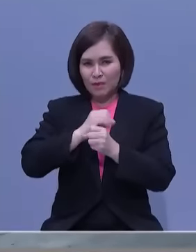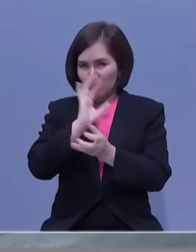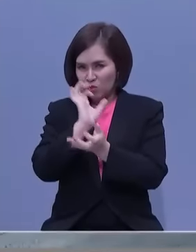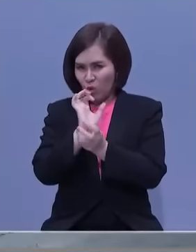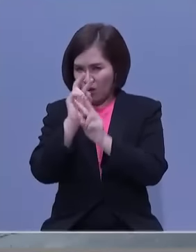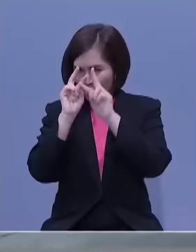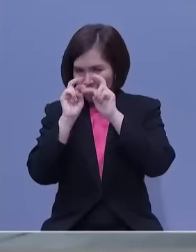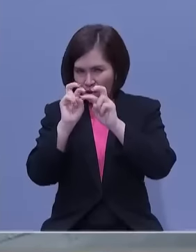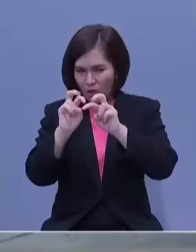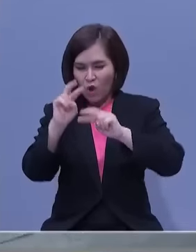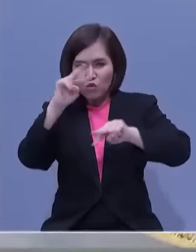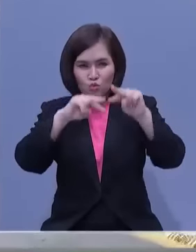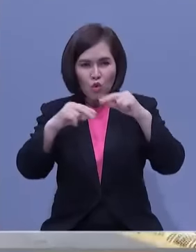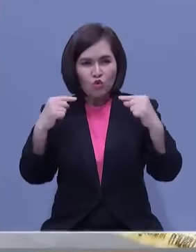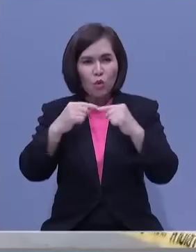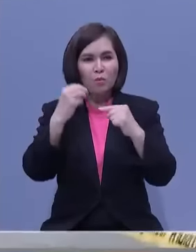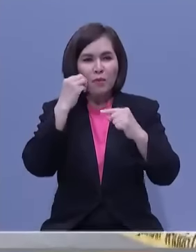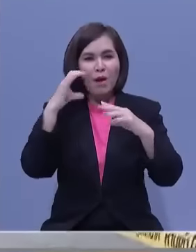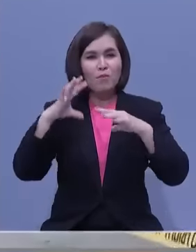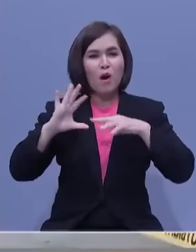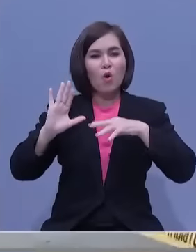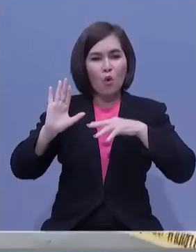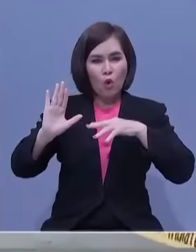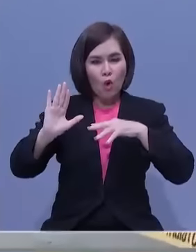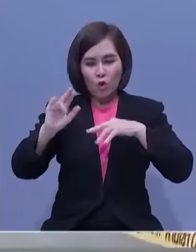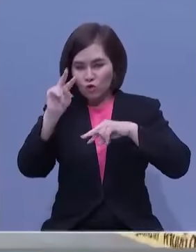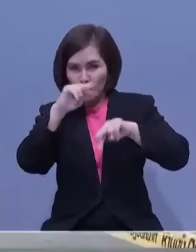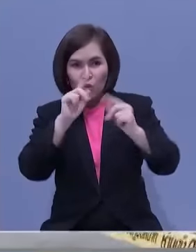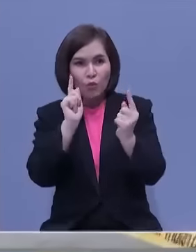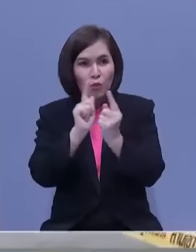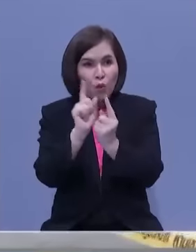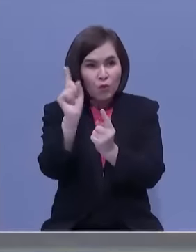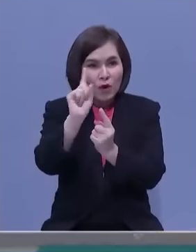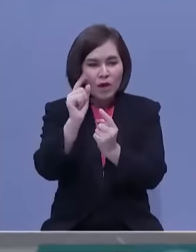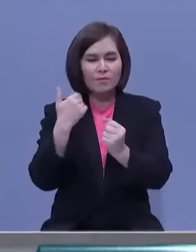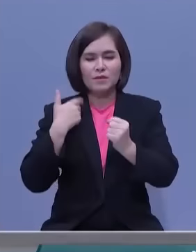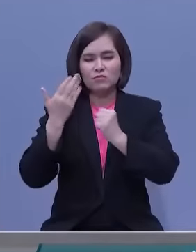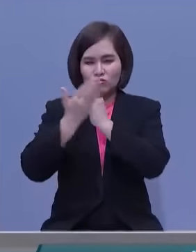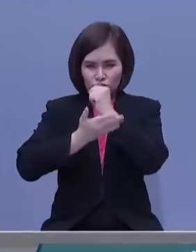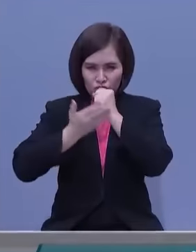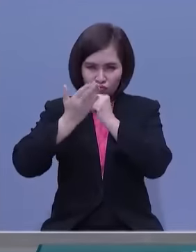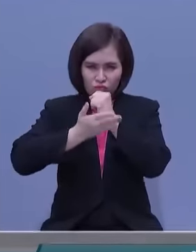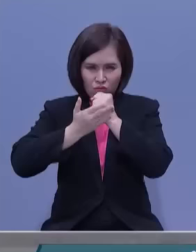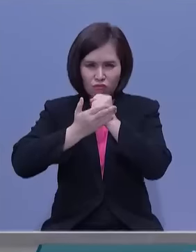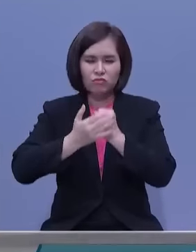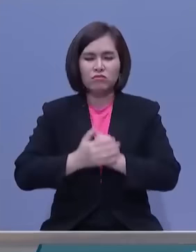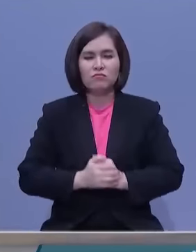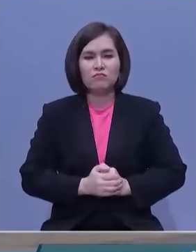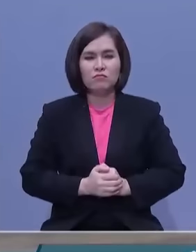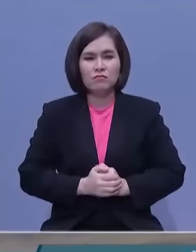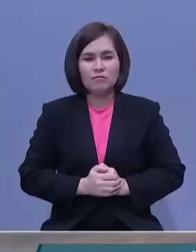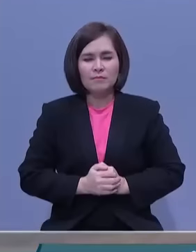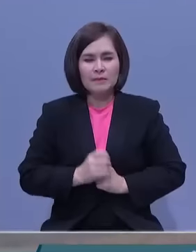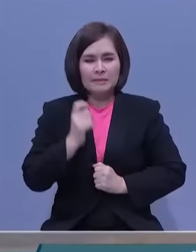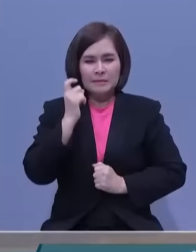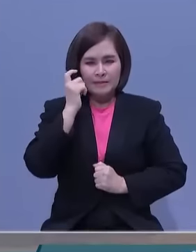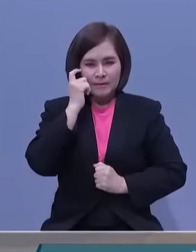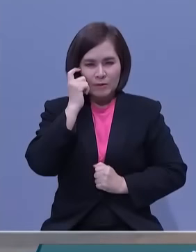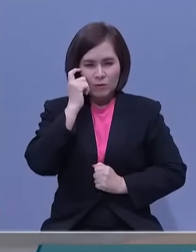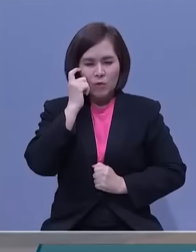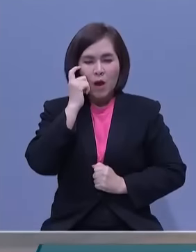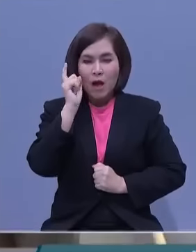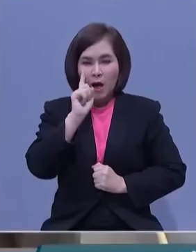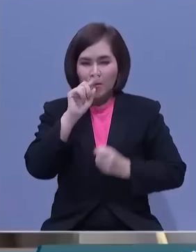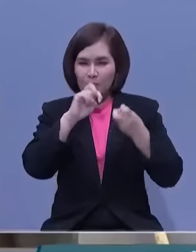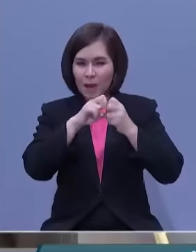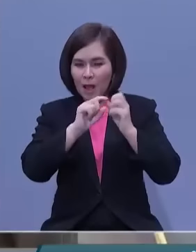นะค่ะค้นบ้านเจอเลยค่ะคุณผู้ชมเจอยาเสพติดนะคะก็คาดว่าสันนิษฐานเบื้องต้น